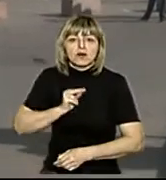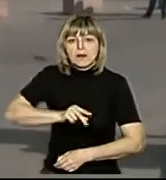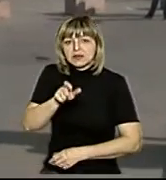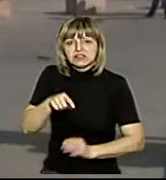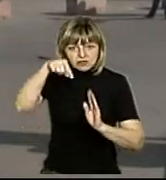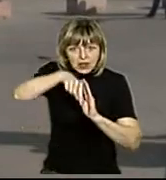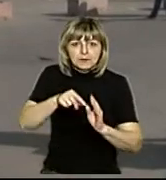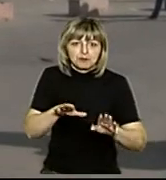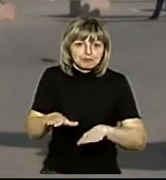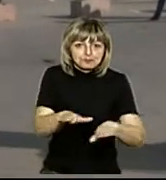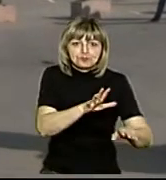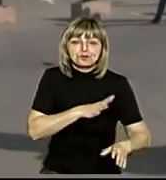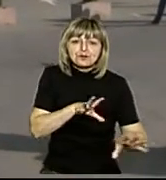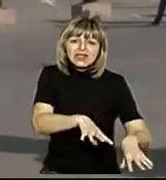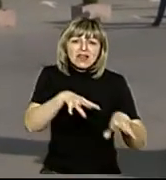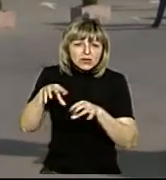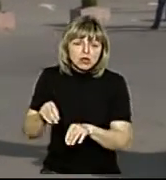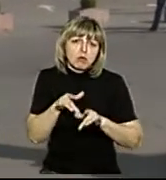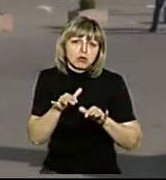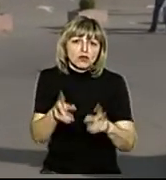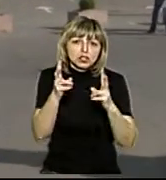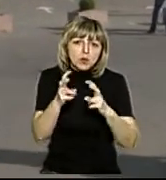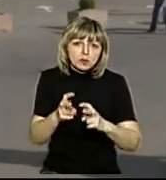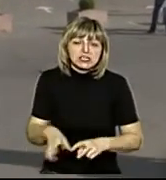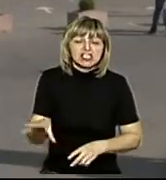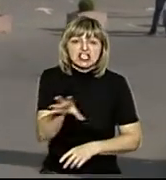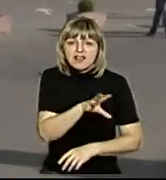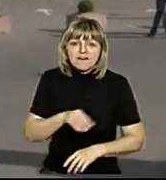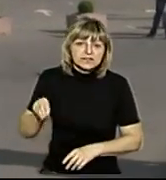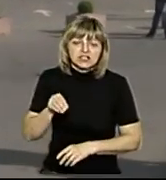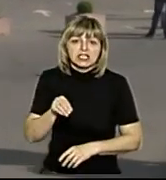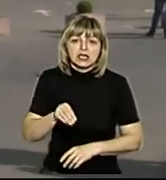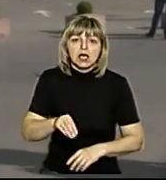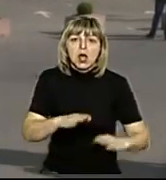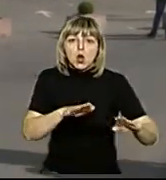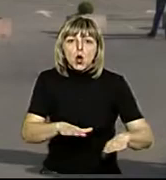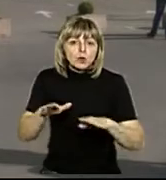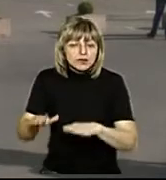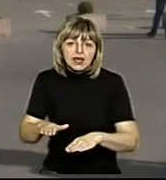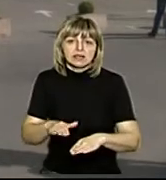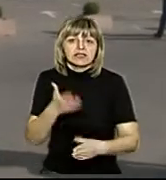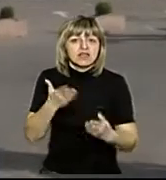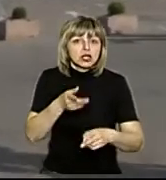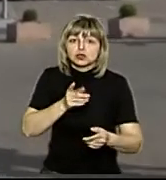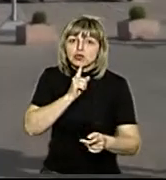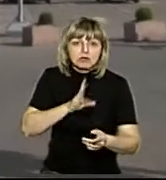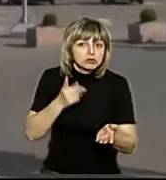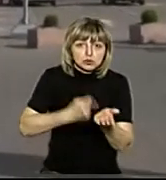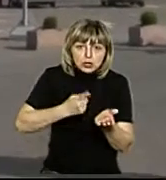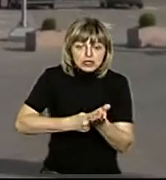евакуйований. Проводимо обстеження всіх об'єктів. Як буде завершено обстеження не підтвердиться загроза